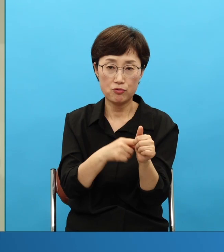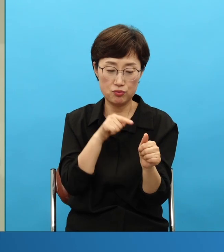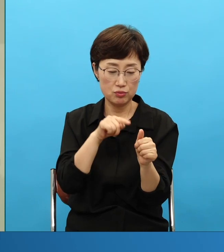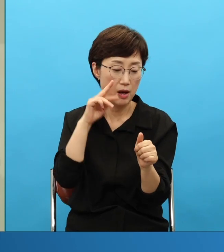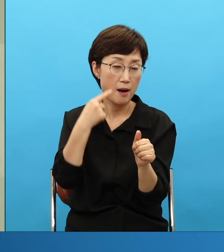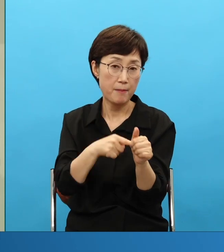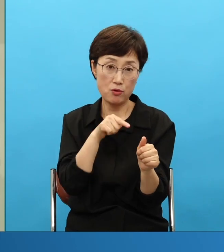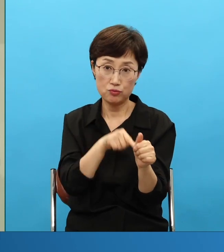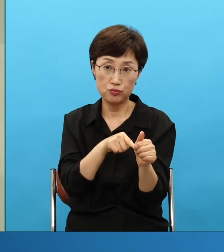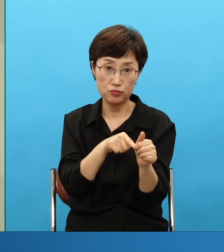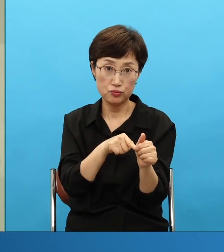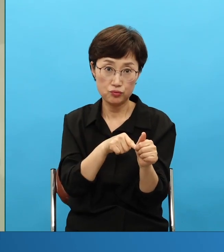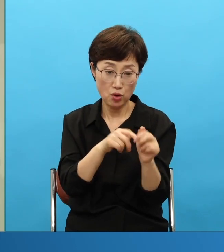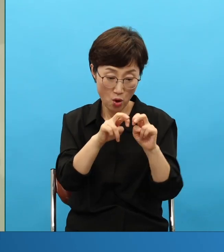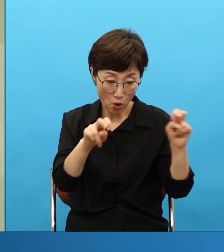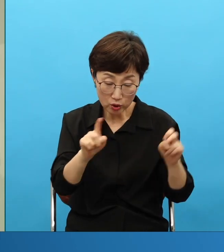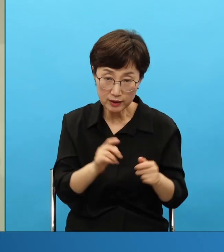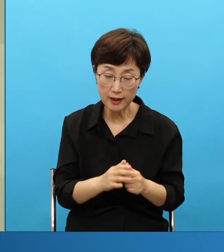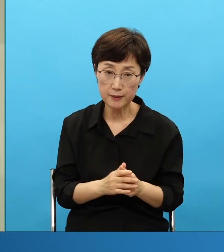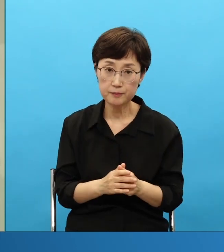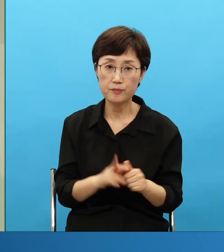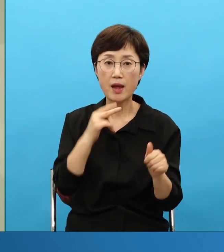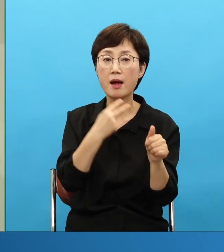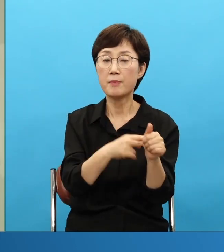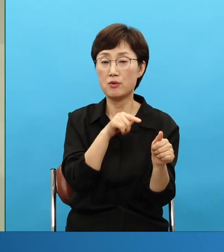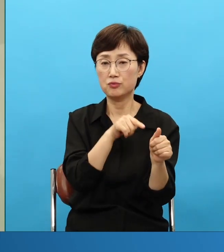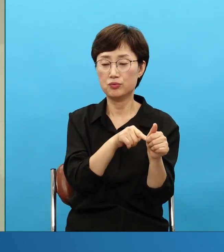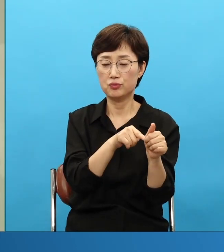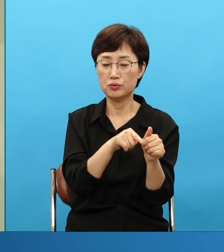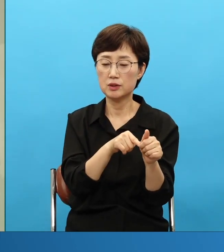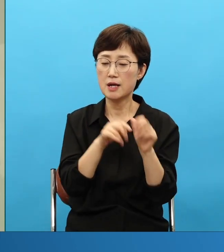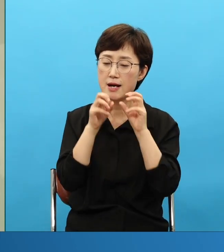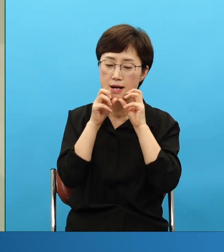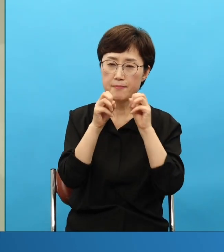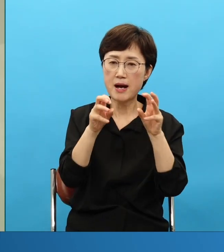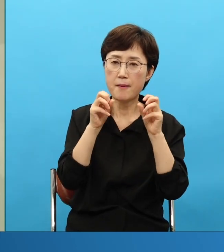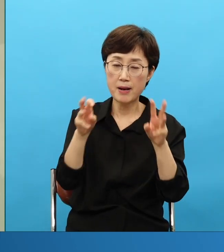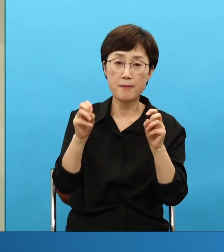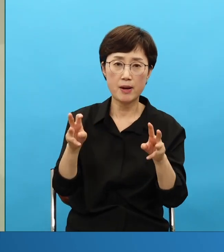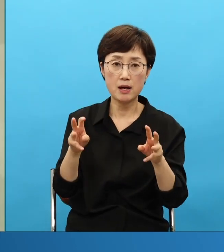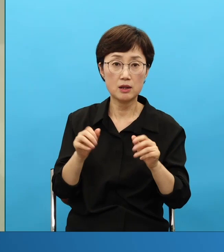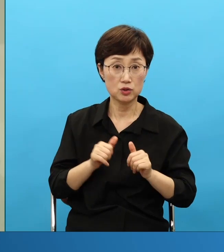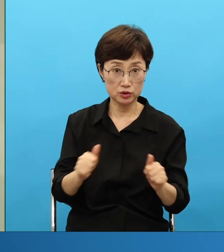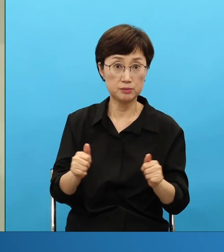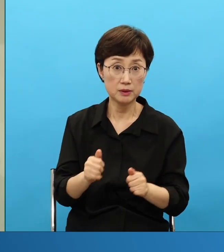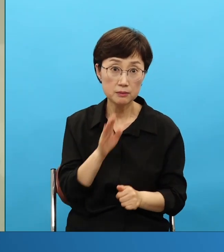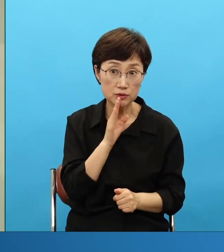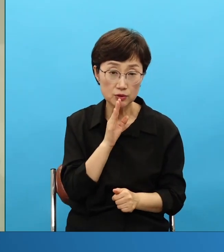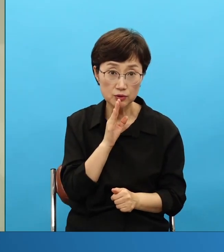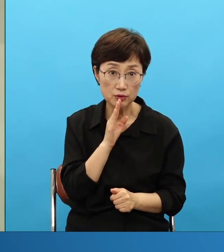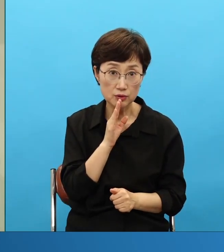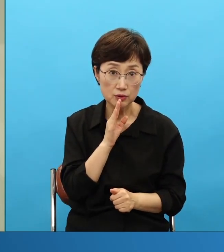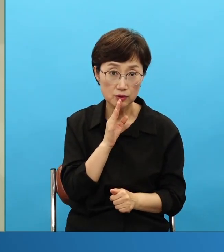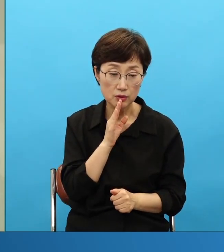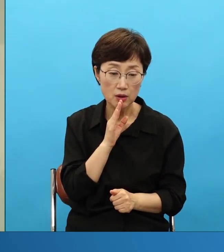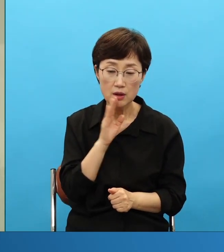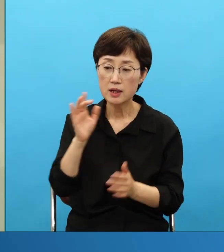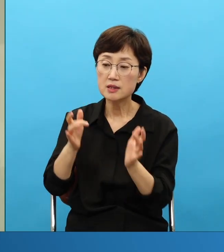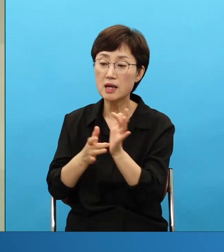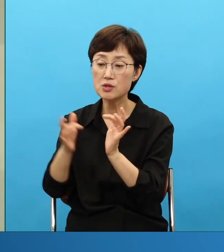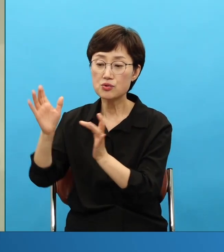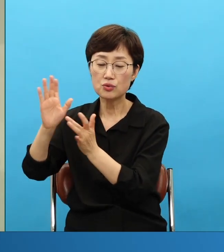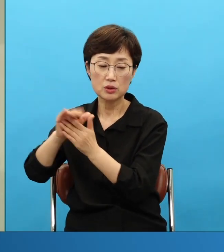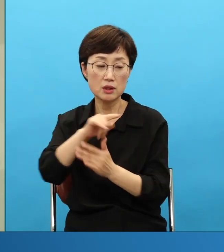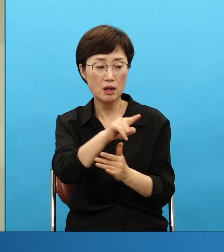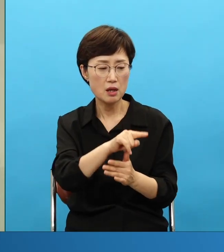what happened through that 보통 Paul? 사람을 통해 전도하는데 바울은 얼마나 그 악하고 강했나 하면은 바로 그래서 위에 빛을 내리 비쳤잖아요. And so think